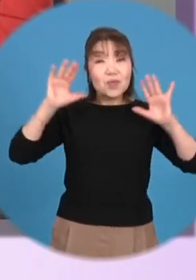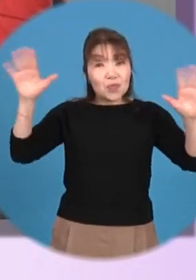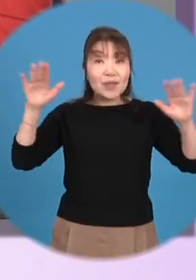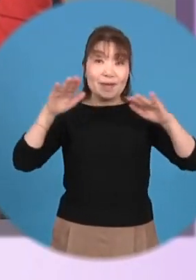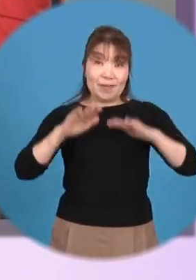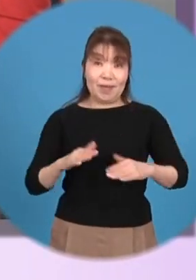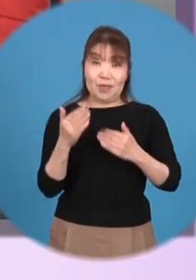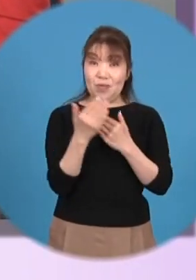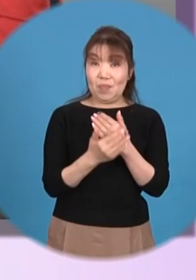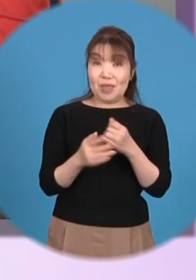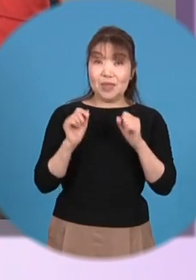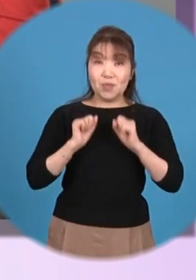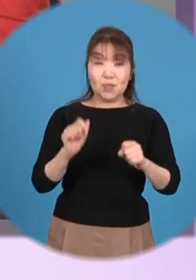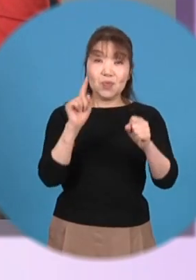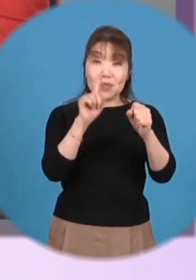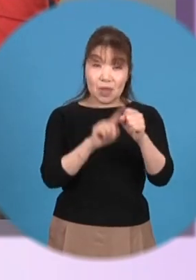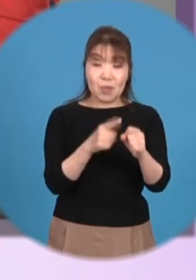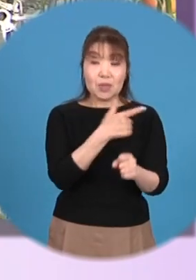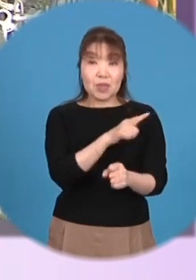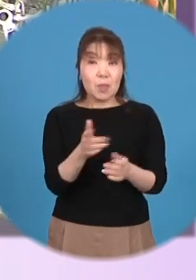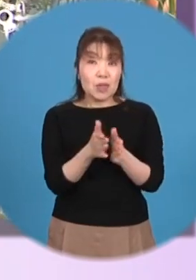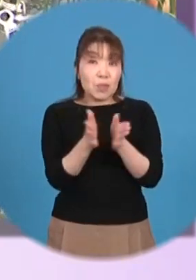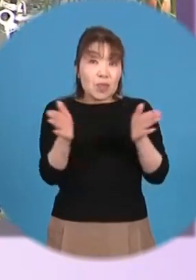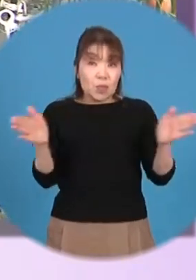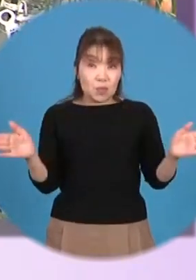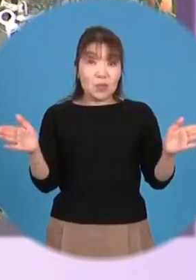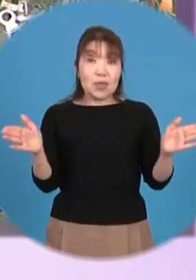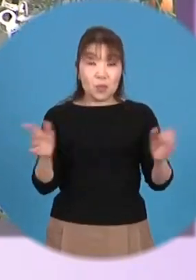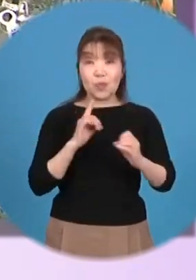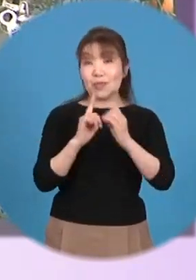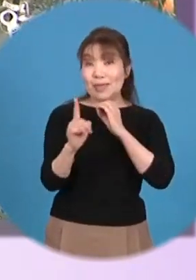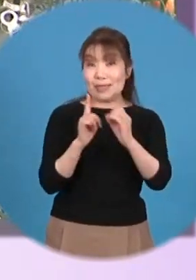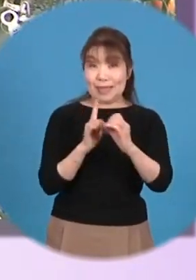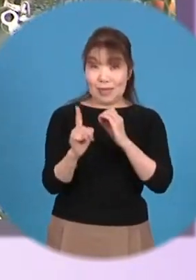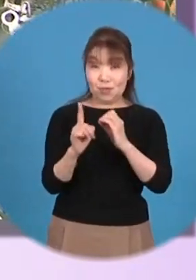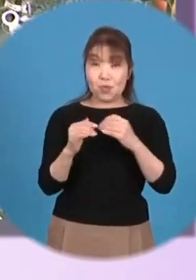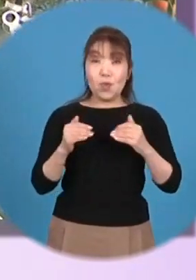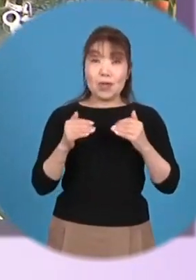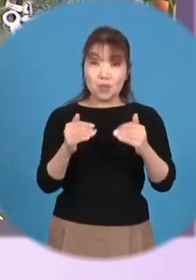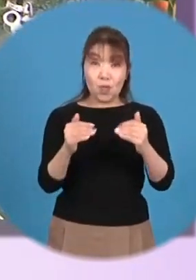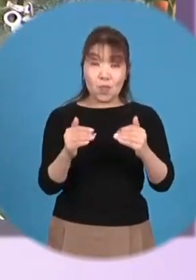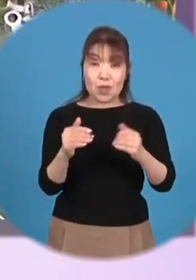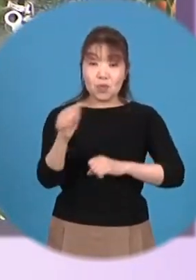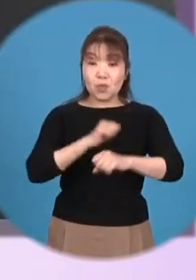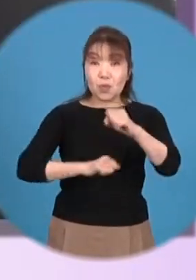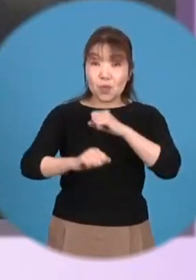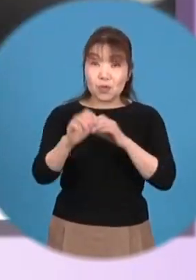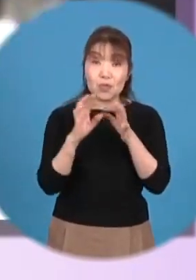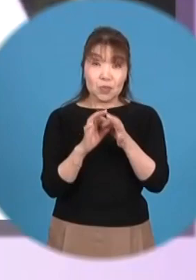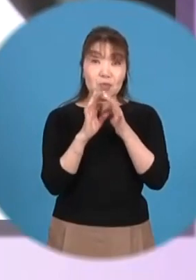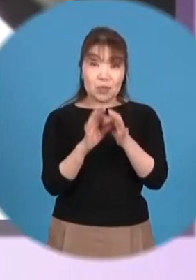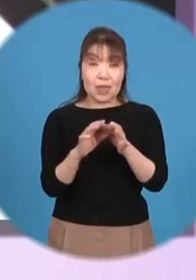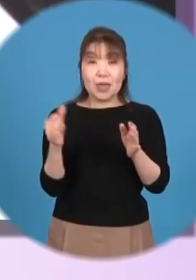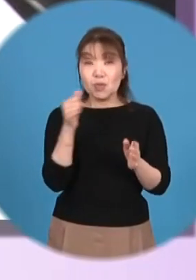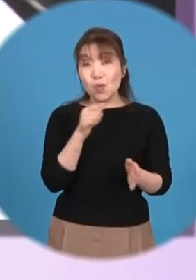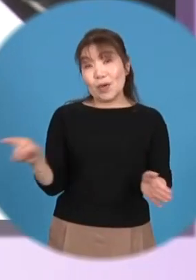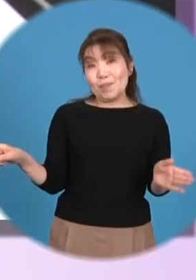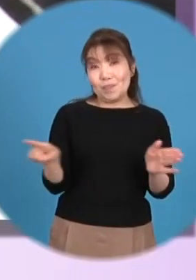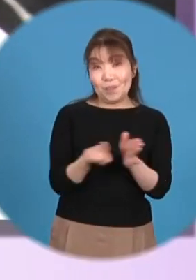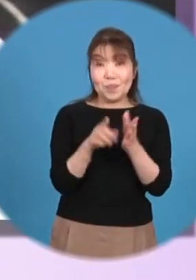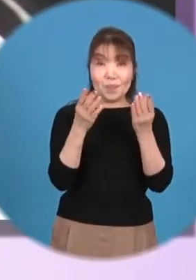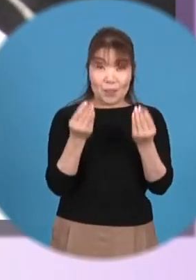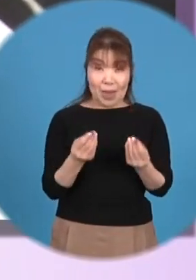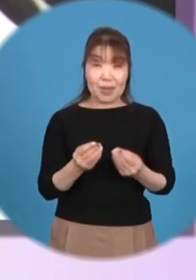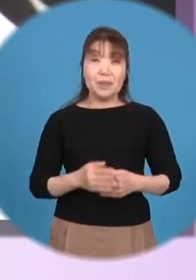心に便利にするため、さまざまな分野におけるデジタルトランスフォーメーションの取り組みについて紹介してきました。